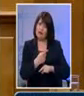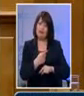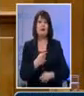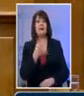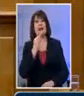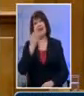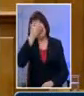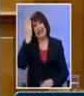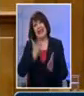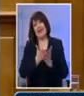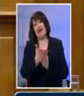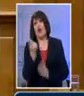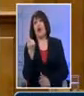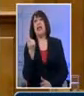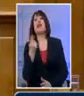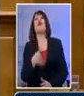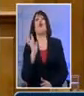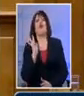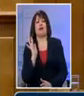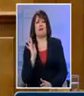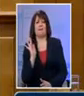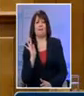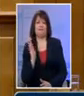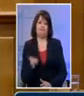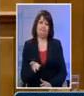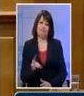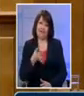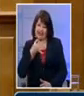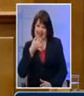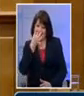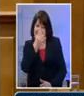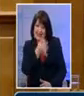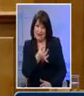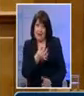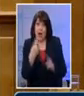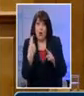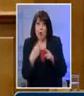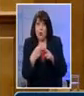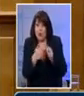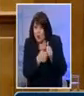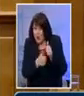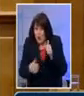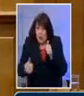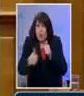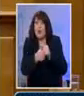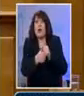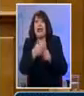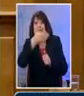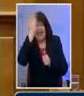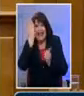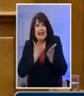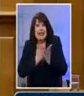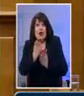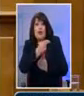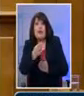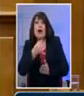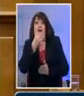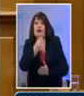ζήτημα ηθικής και όχι υλικής αποκατάστασης. Επειδή είπα πρωτίστως ηθική, πρωτίστως ηθικό είναι αυτό το θέμα.